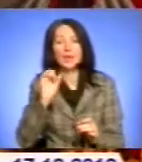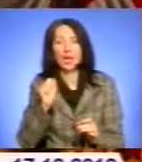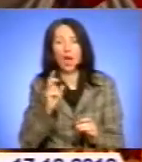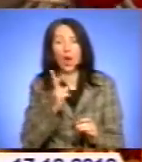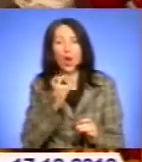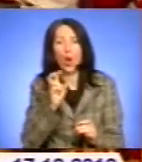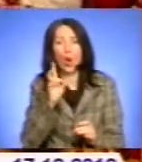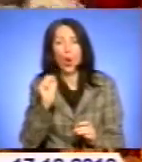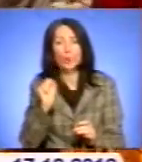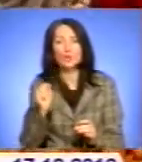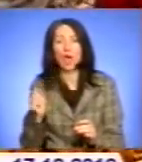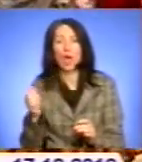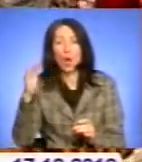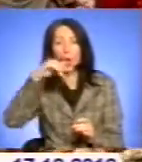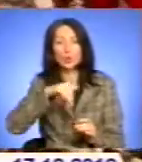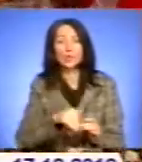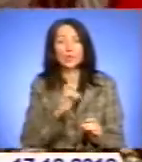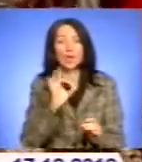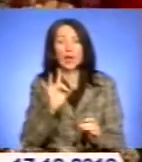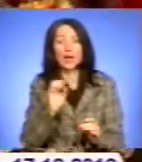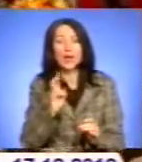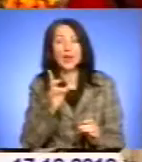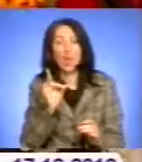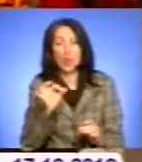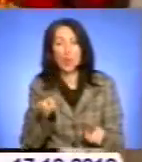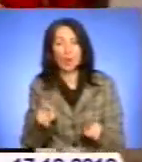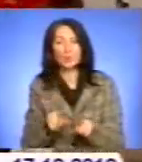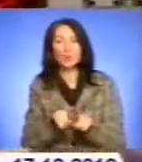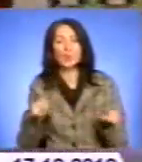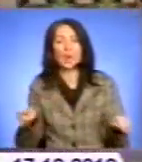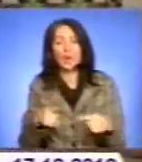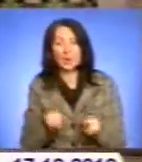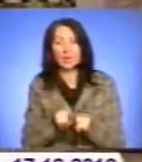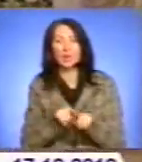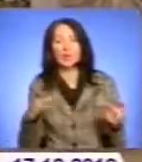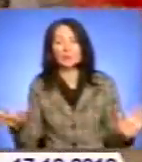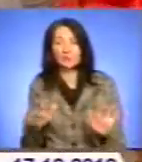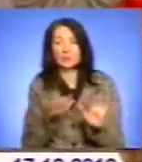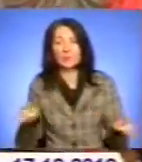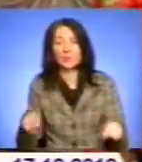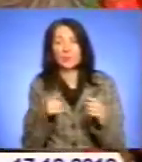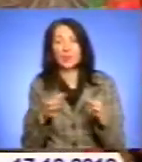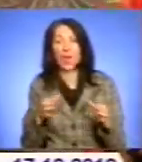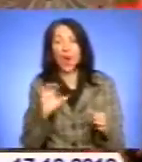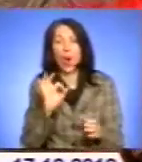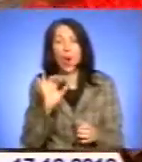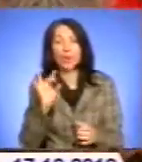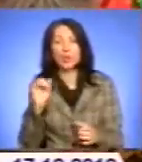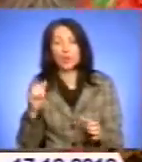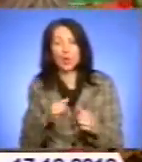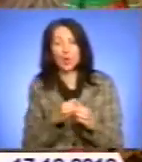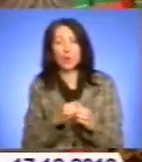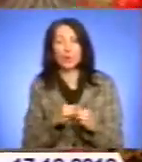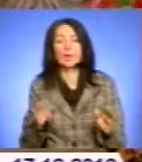фрілка, най, гуцульське ребро. Мелодику пісенну палітру створює оркестрова група. У репертуарі оркестрові твори, танці, народні